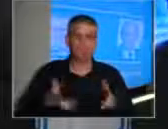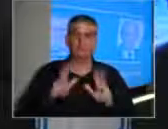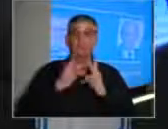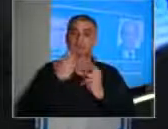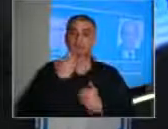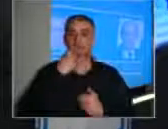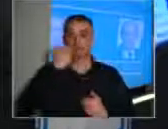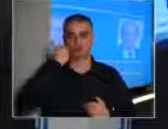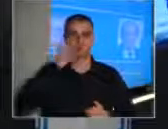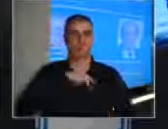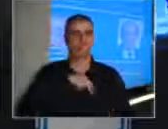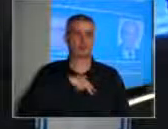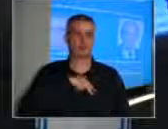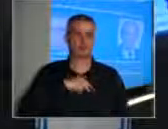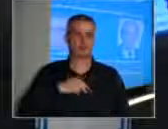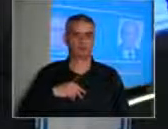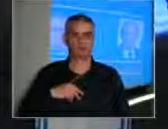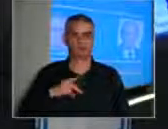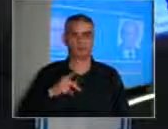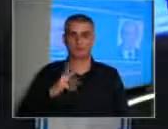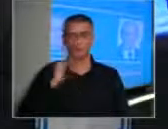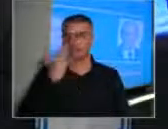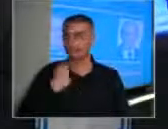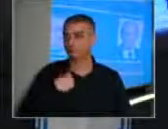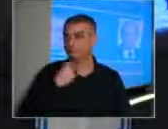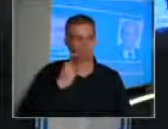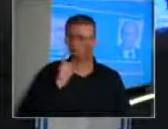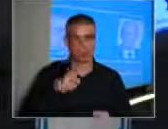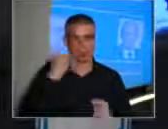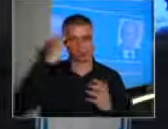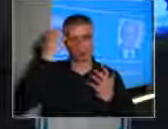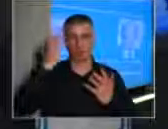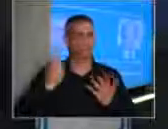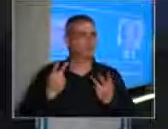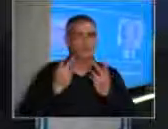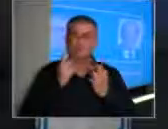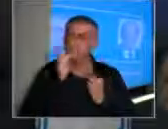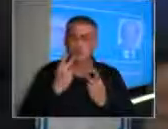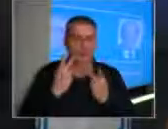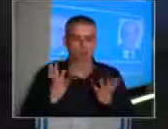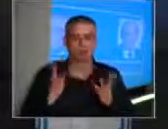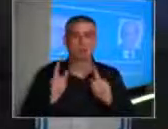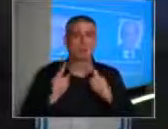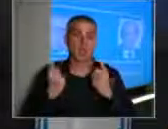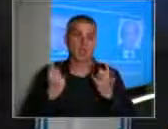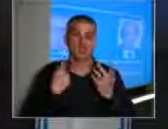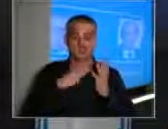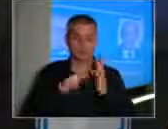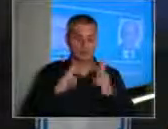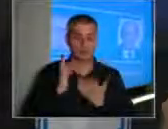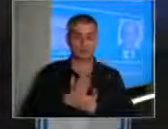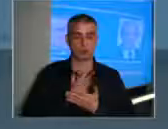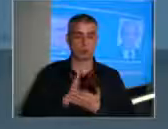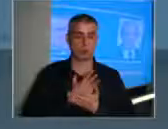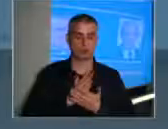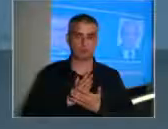הישראלי הוא מוגבר. אוקיי, לא משנה. ואת המספרים שנתתי עכשיו לא צריך להיות גאון במתמטיקה. המינוח לא משנה מה קורה אם הציבור מחליט. התשובה